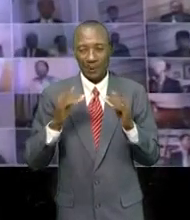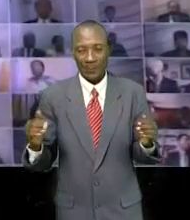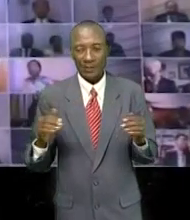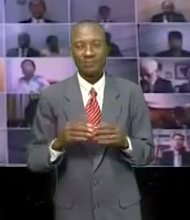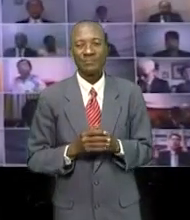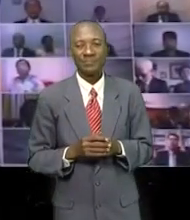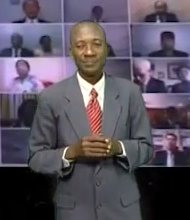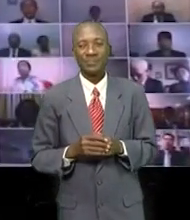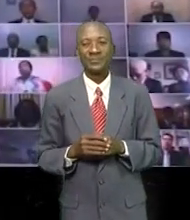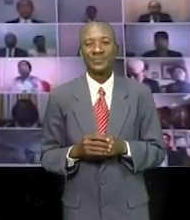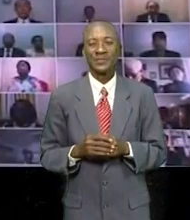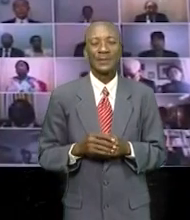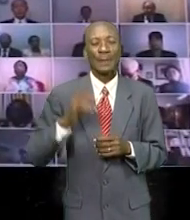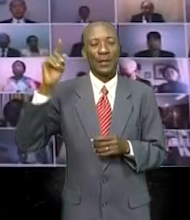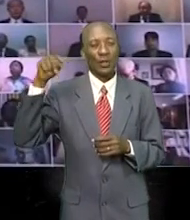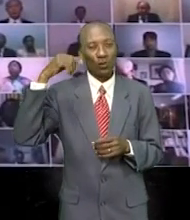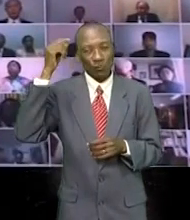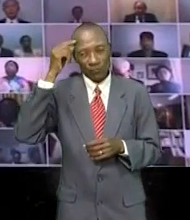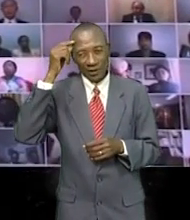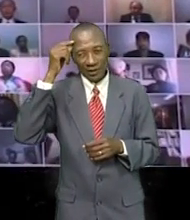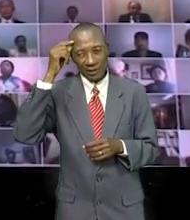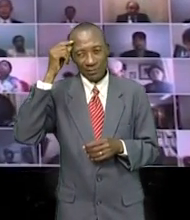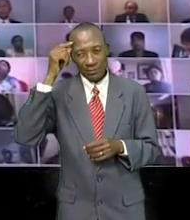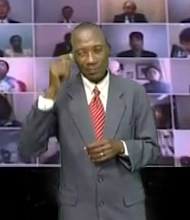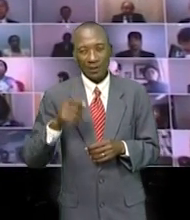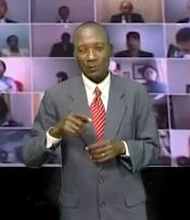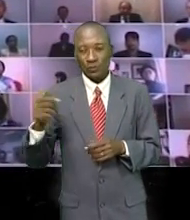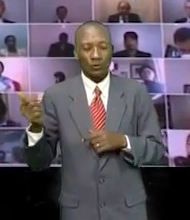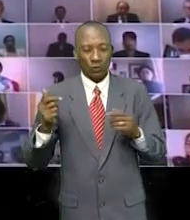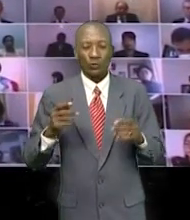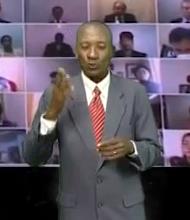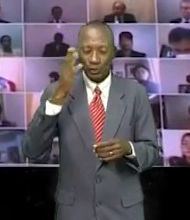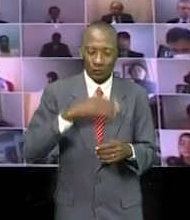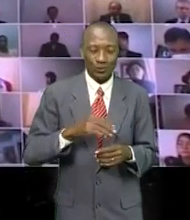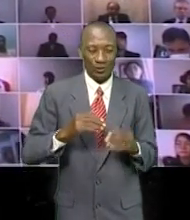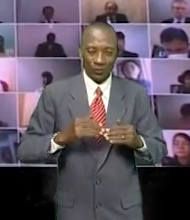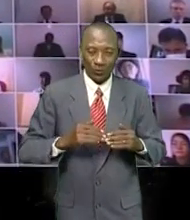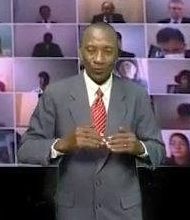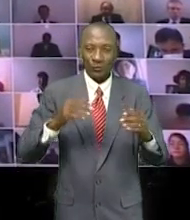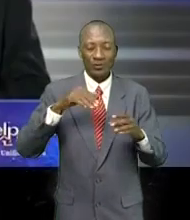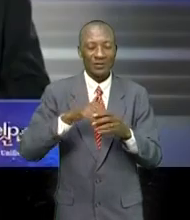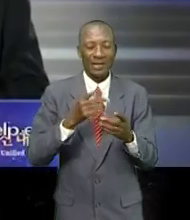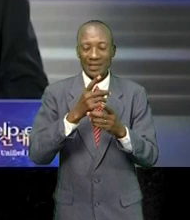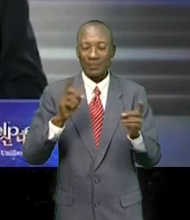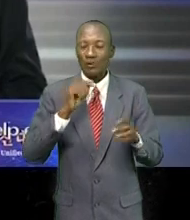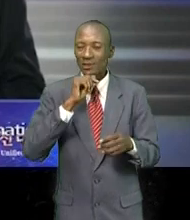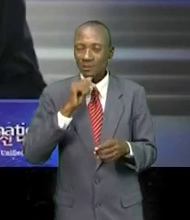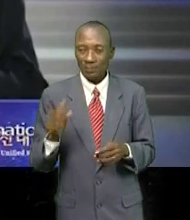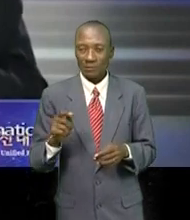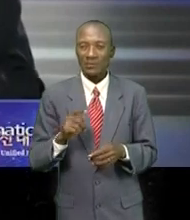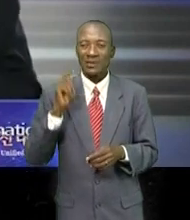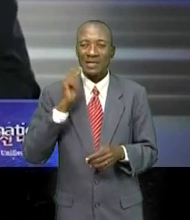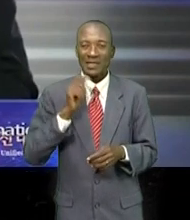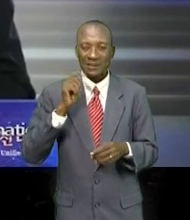gouvernements ont échoué parce qu'ils n'ont pas pu aller au-delà de leur bureaucratie et leur peur, a déclaré un ancien président des chambres